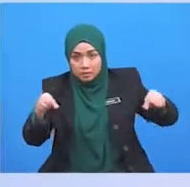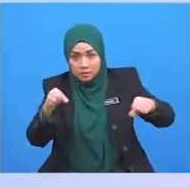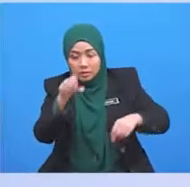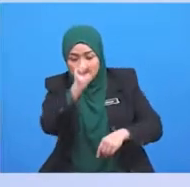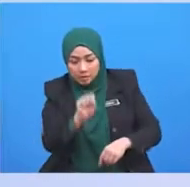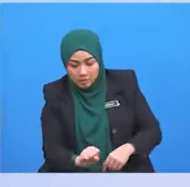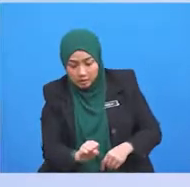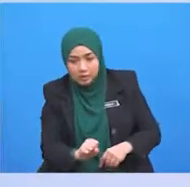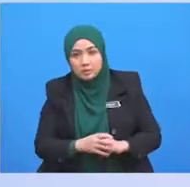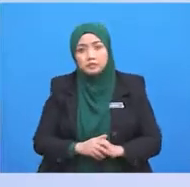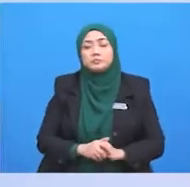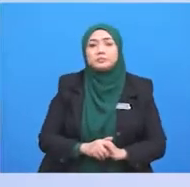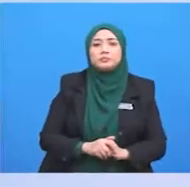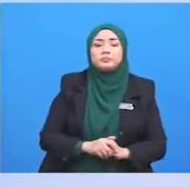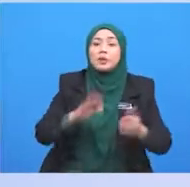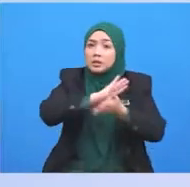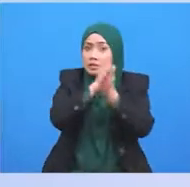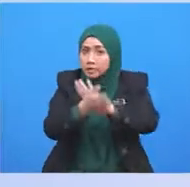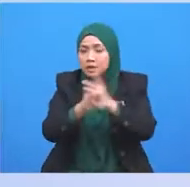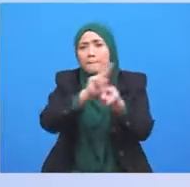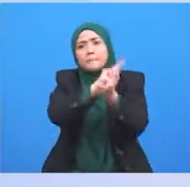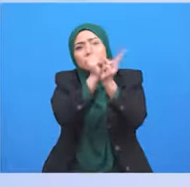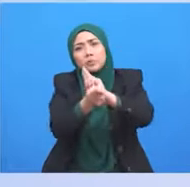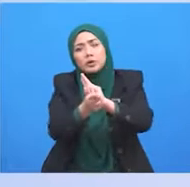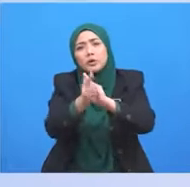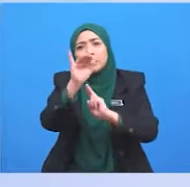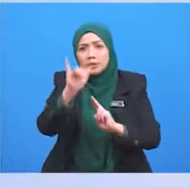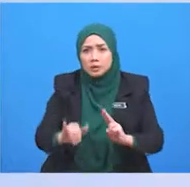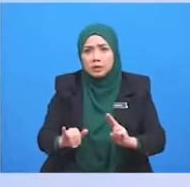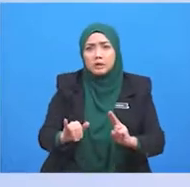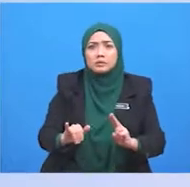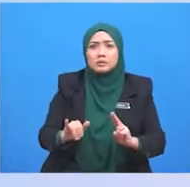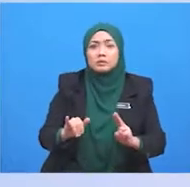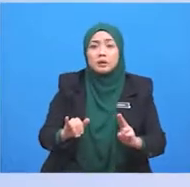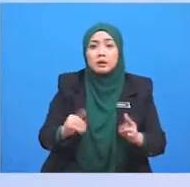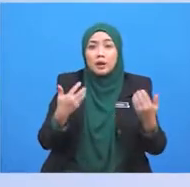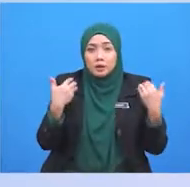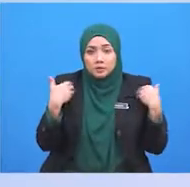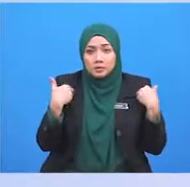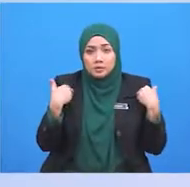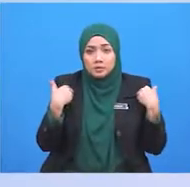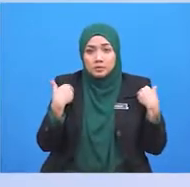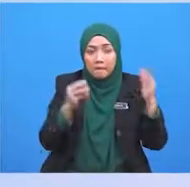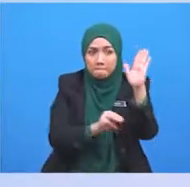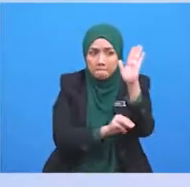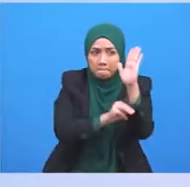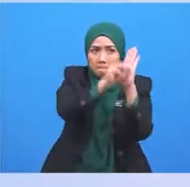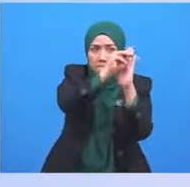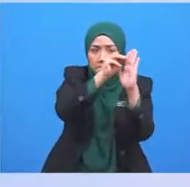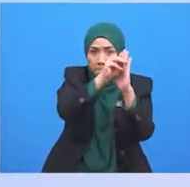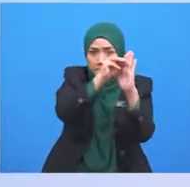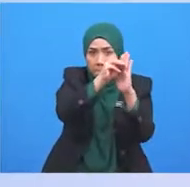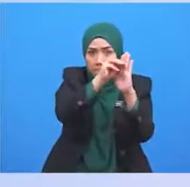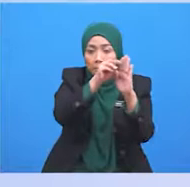hemisfera selatan. Maka perubahan ketinggian dan kedudukan matahari adalah maksimum di